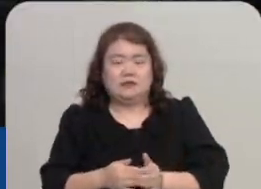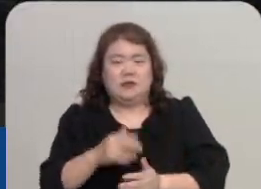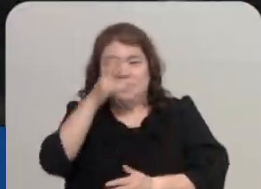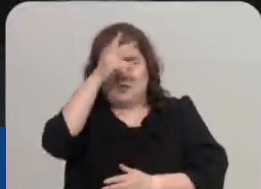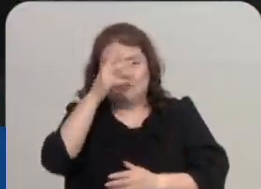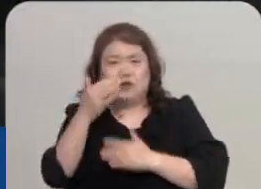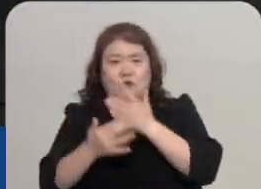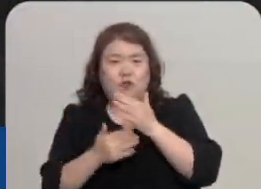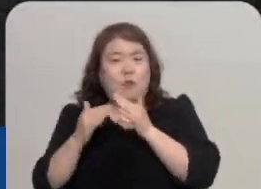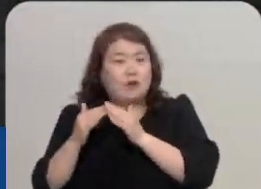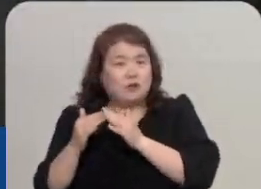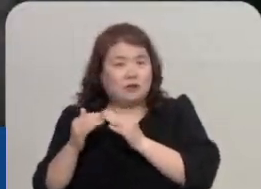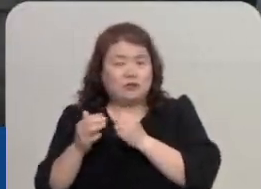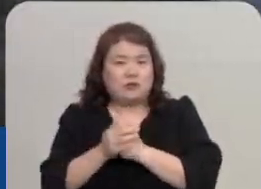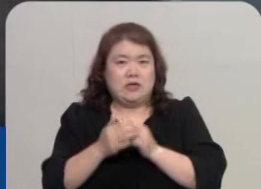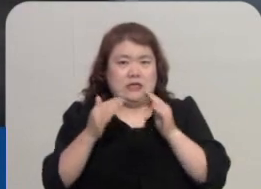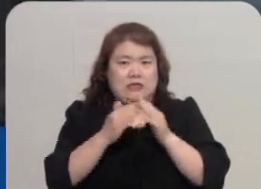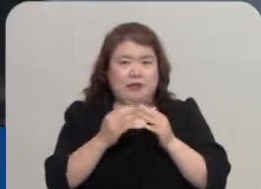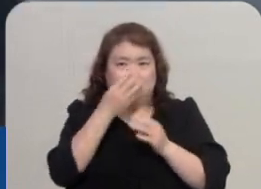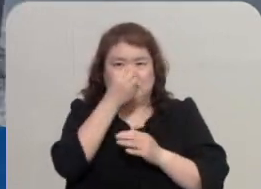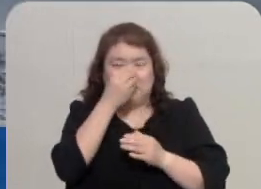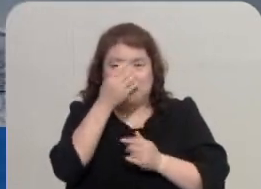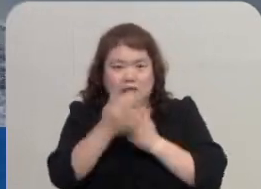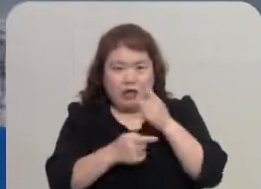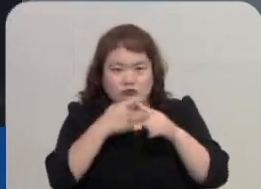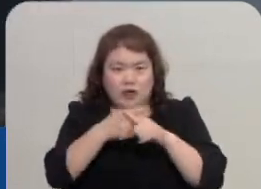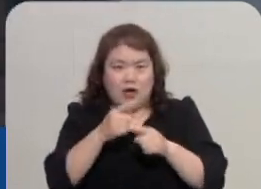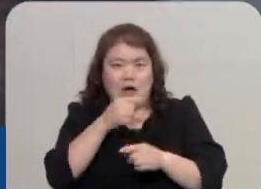경찰과 소방당국은 집에서 쓰레기를 태우다 불이